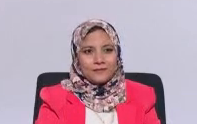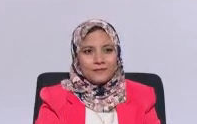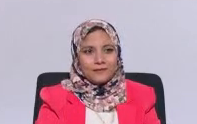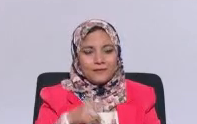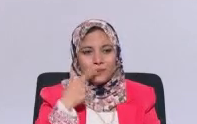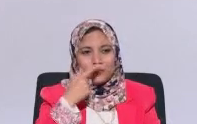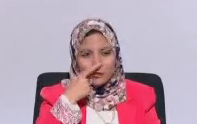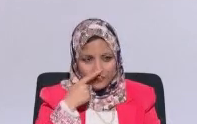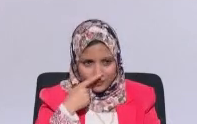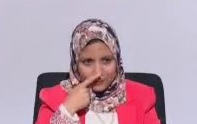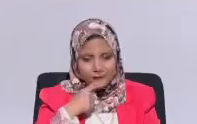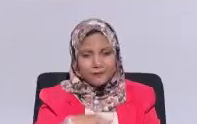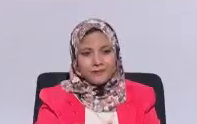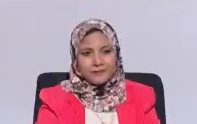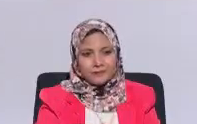حاضر.